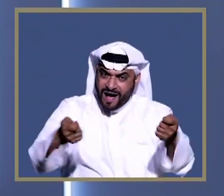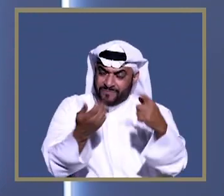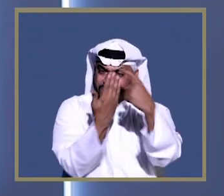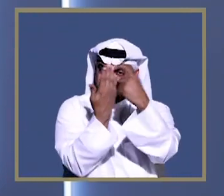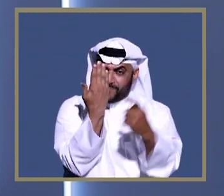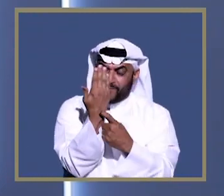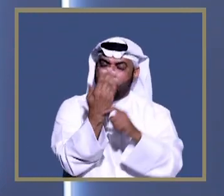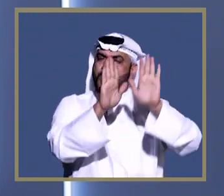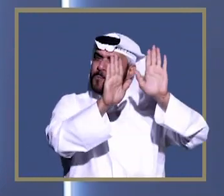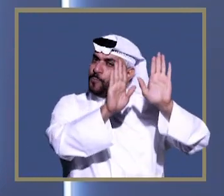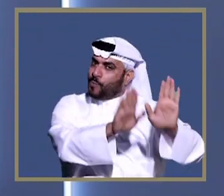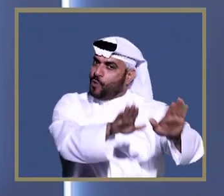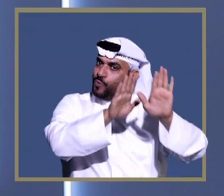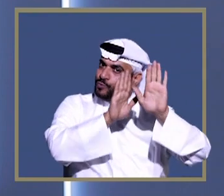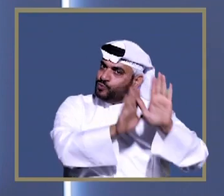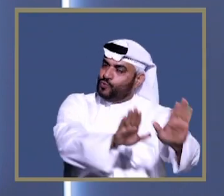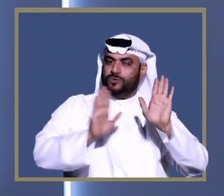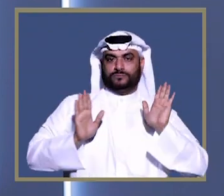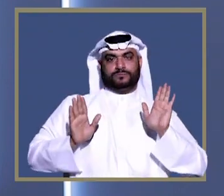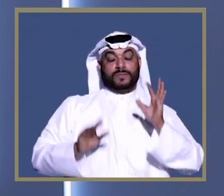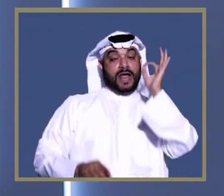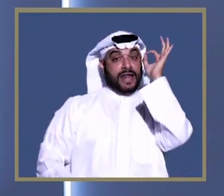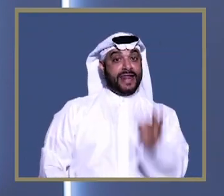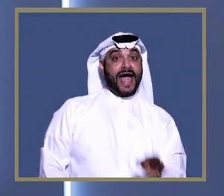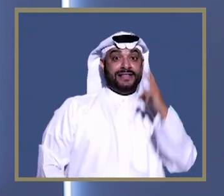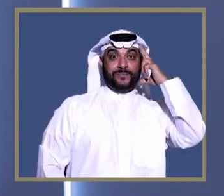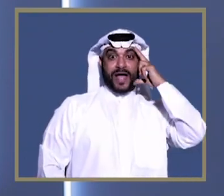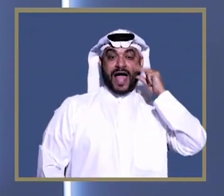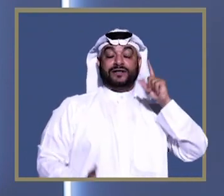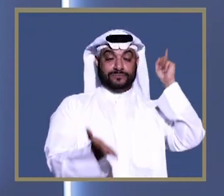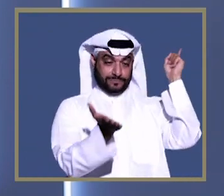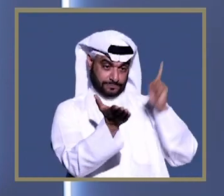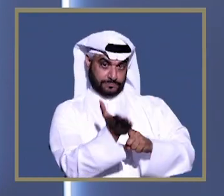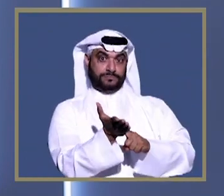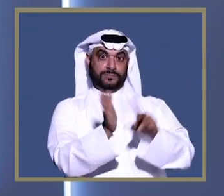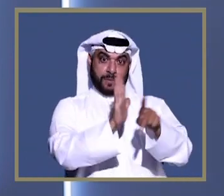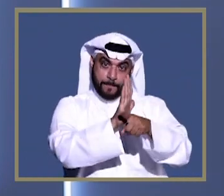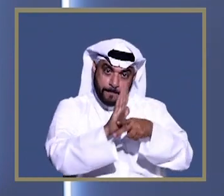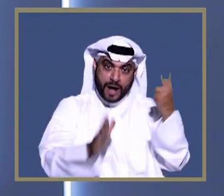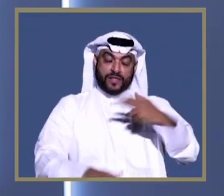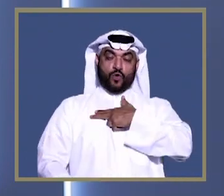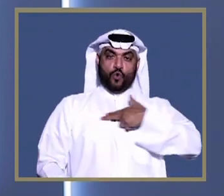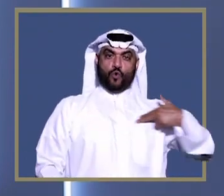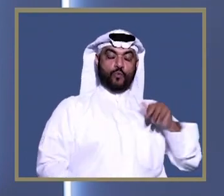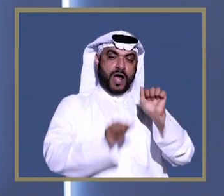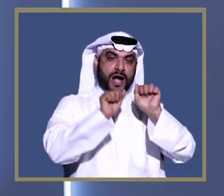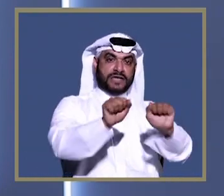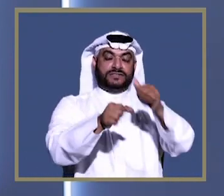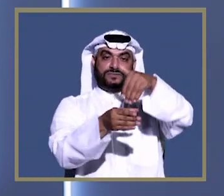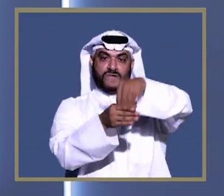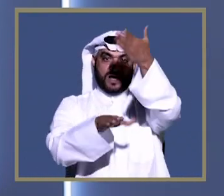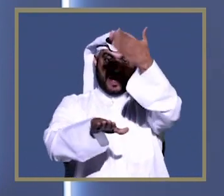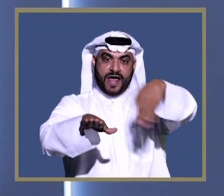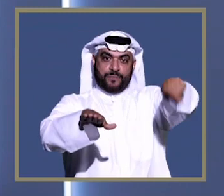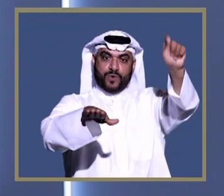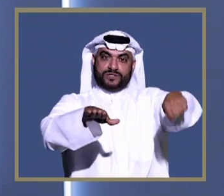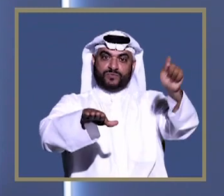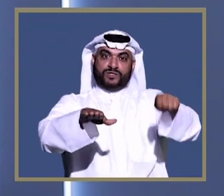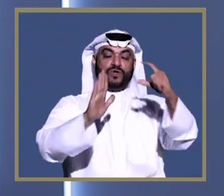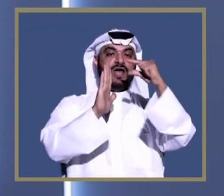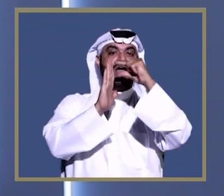مع الفساد والفاسدين، ولكن هنالك حاجة حقيقية لاستعادة السيادة وفقا